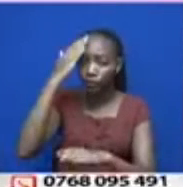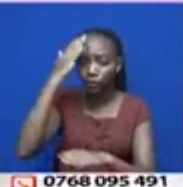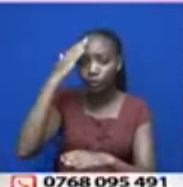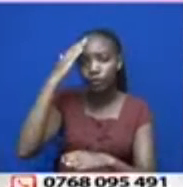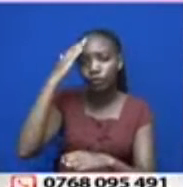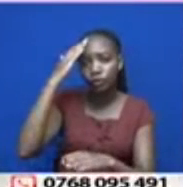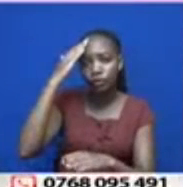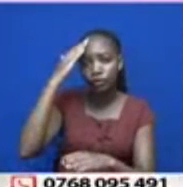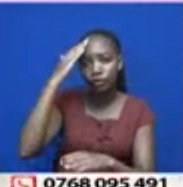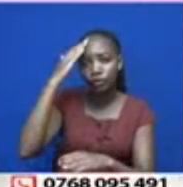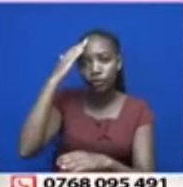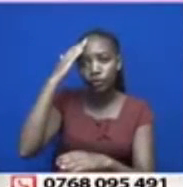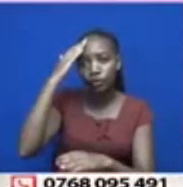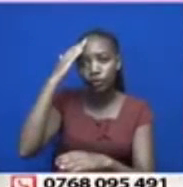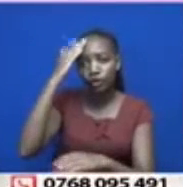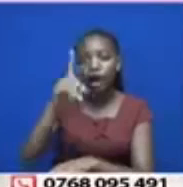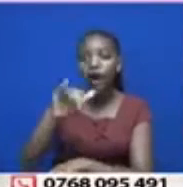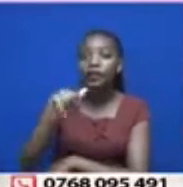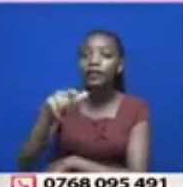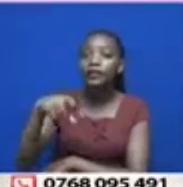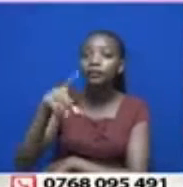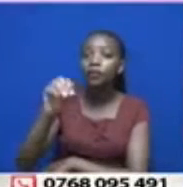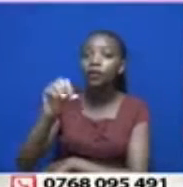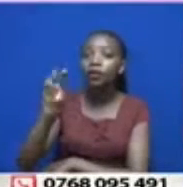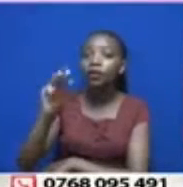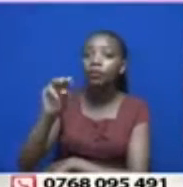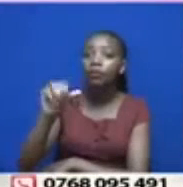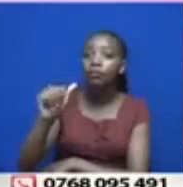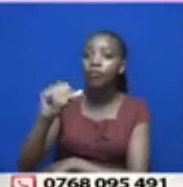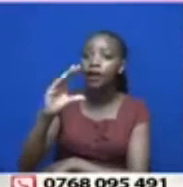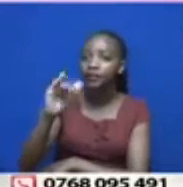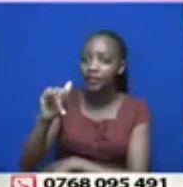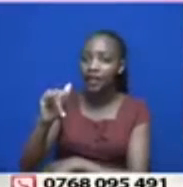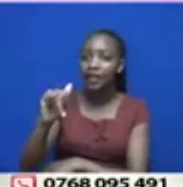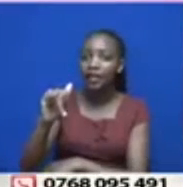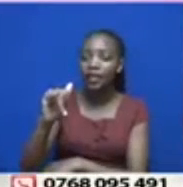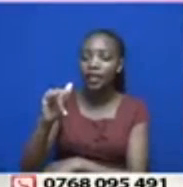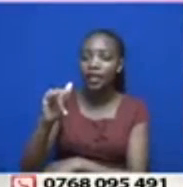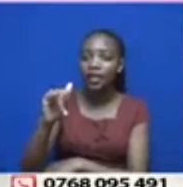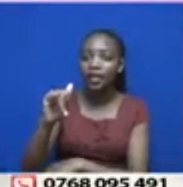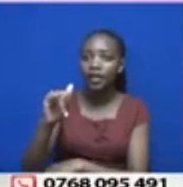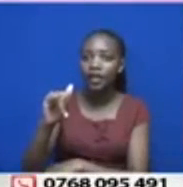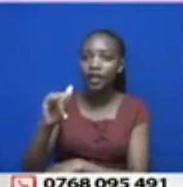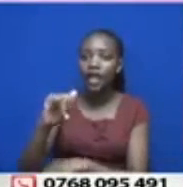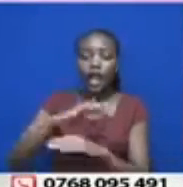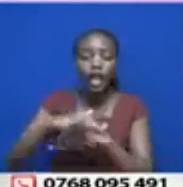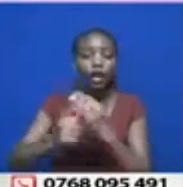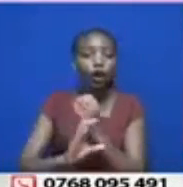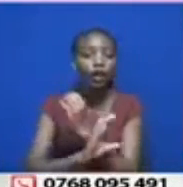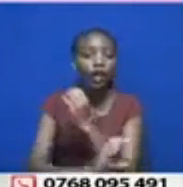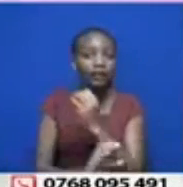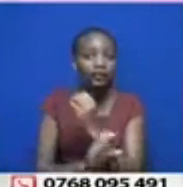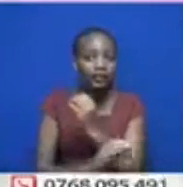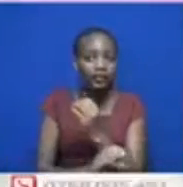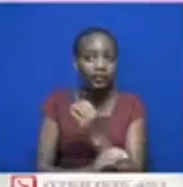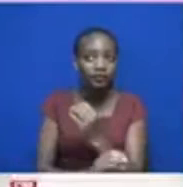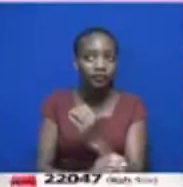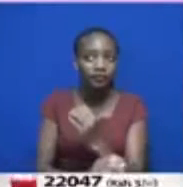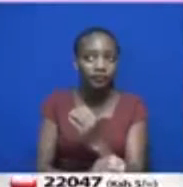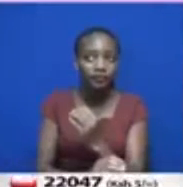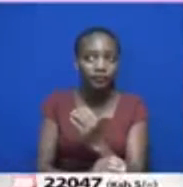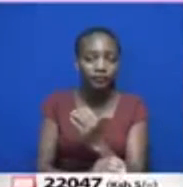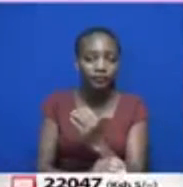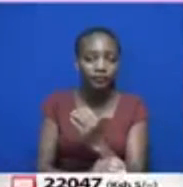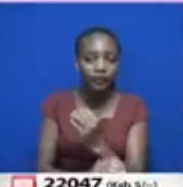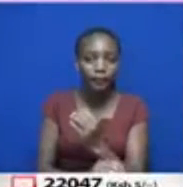kwamba diplomasia zote katika kiwango cha kimataifa ni kuendeleza ule